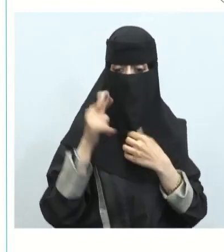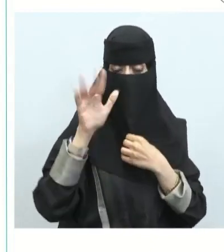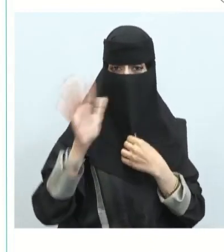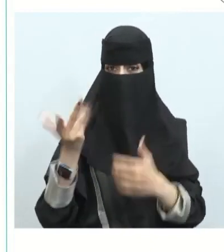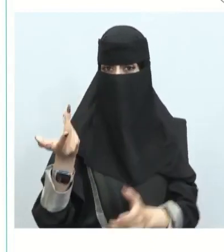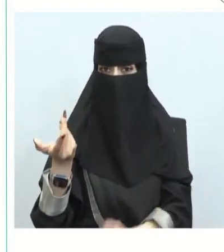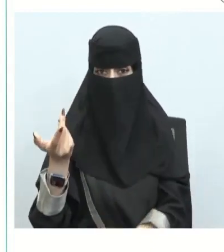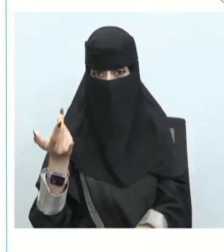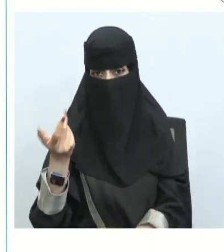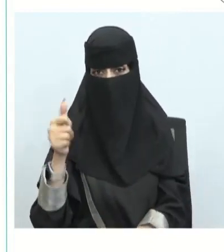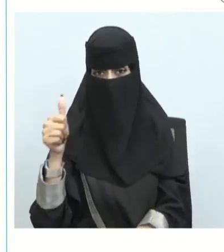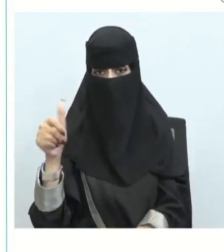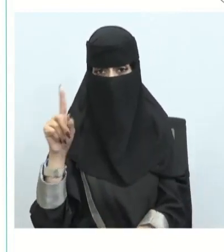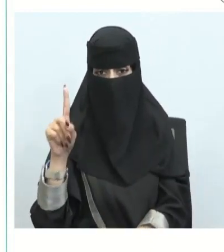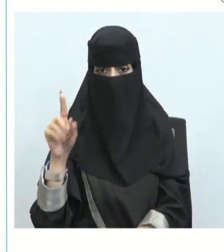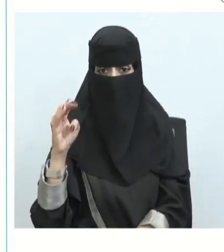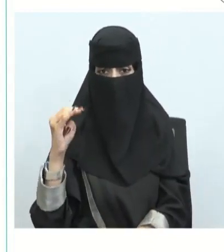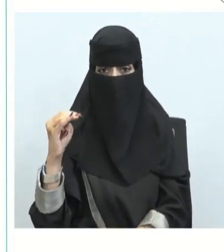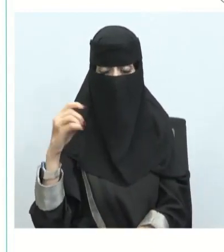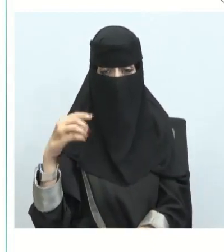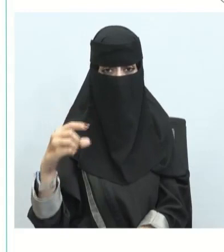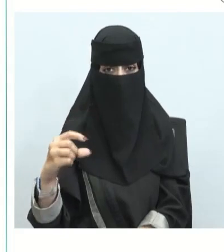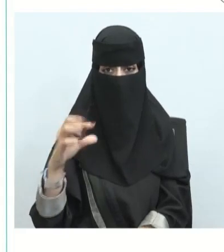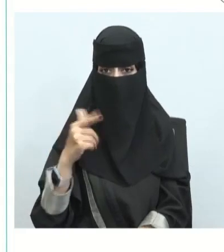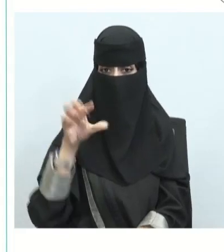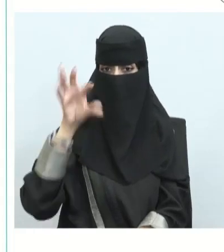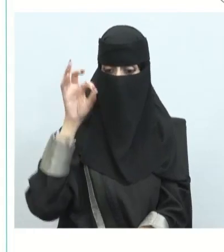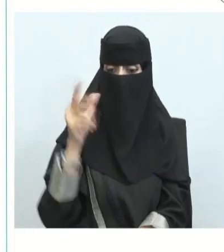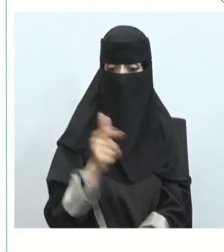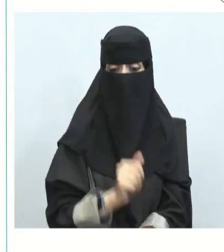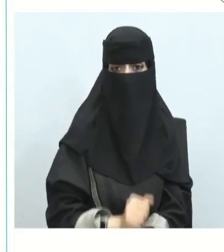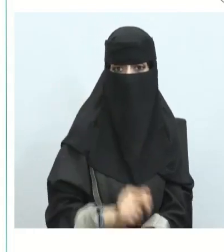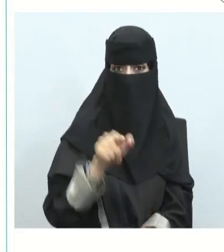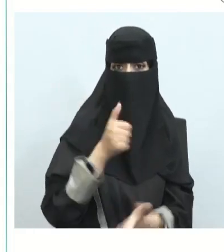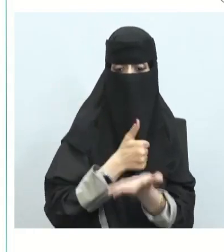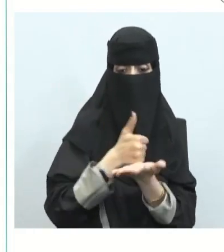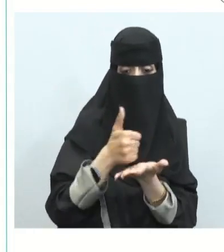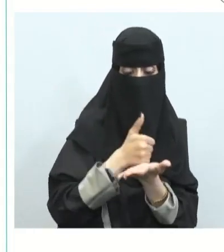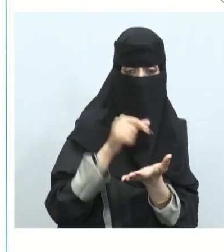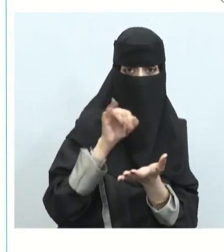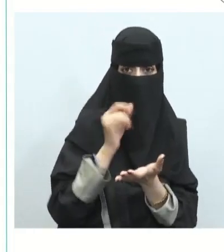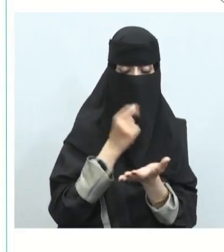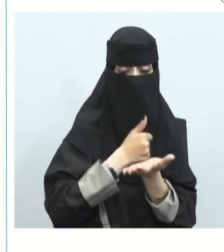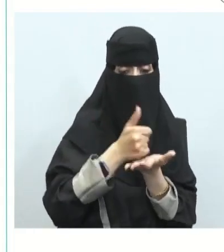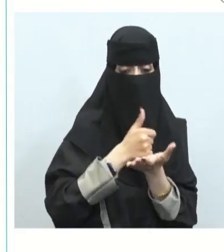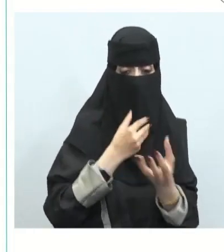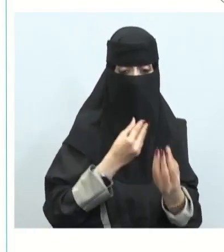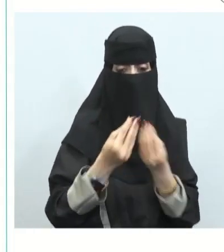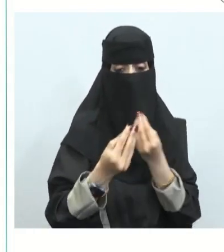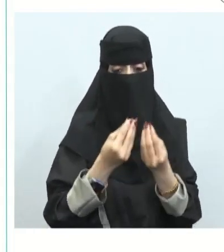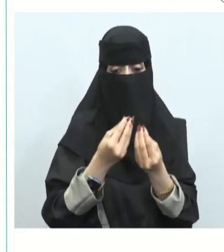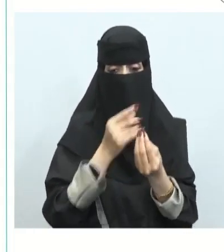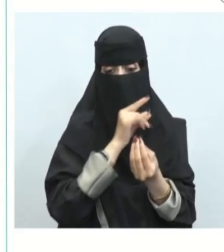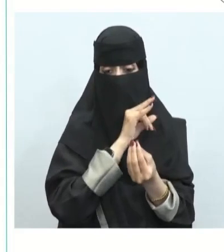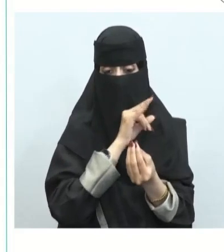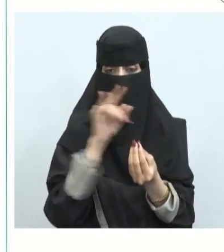الافكار ودعم الموظفين وتقبل ارائهم وتقليل انتقادهم كل من الاساليب الفعاله الاسلوب الغير فعال